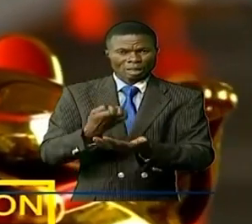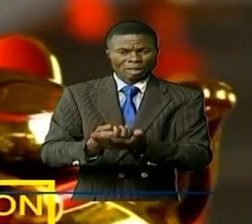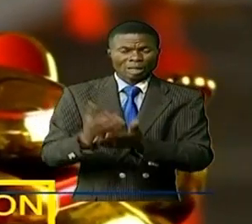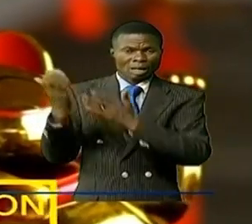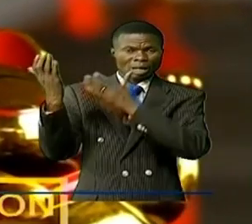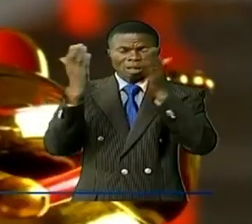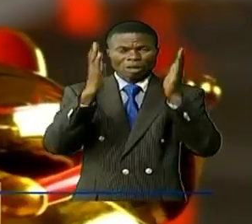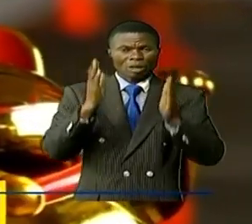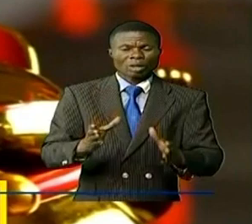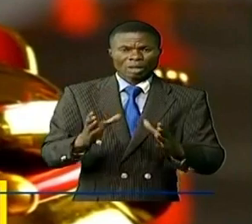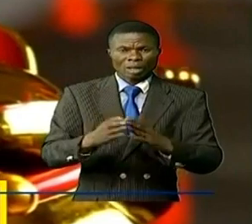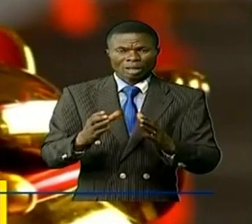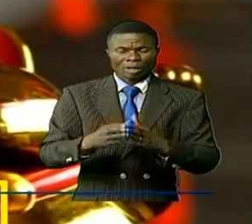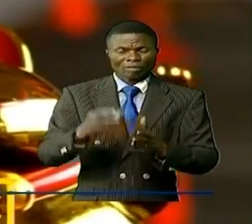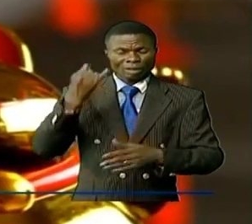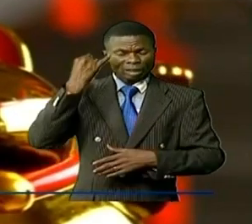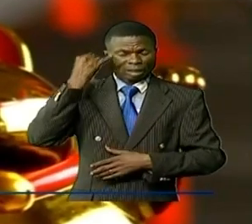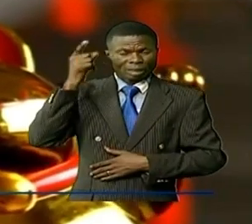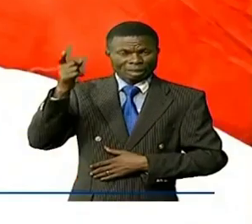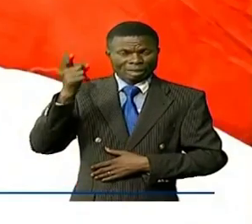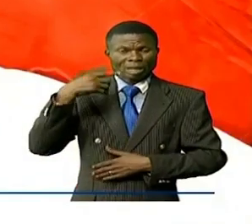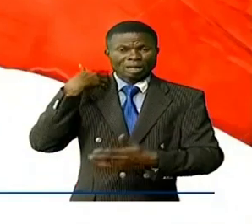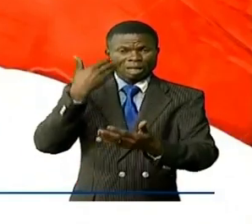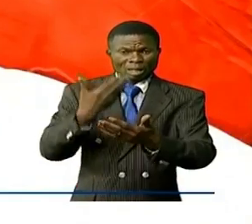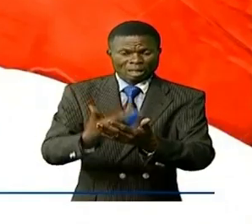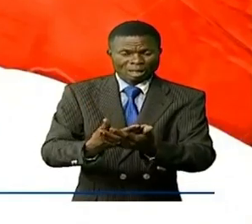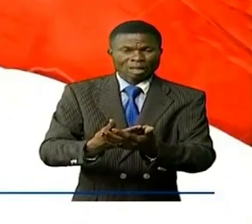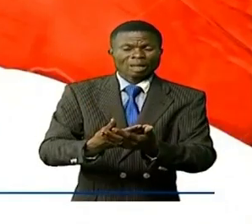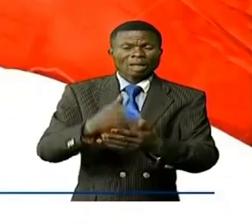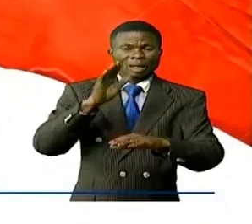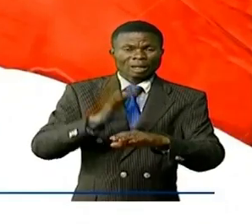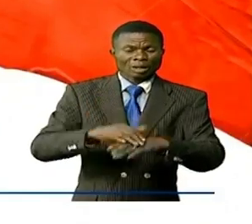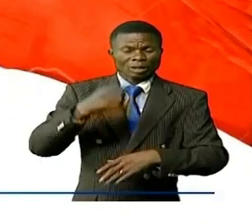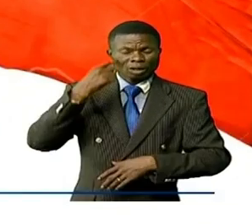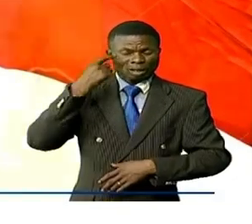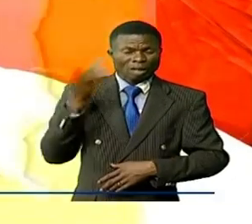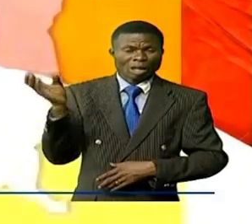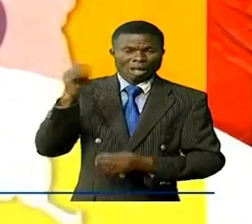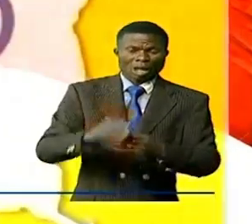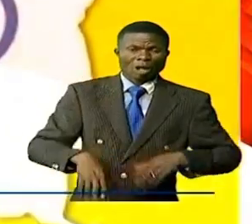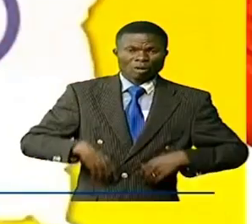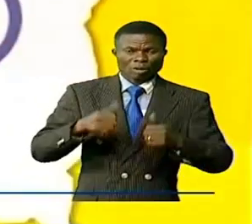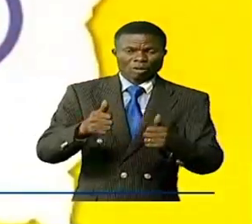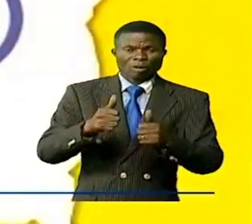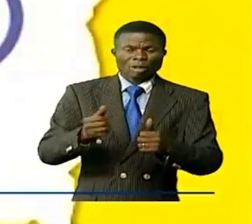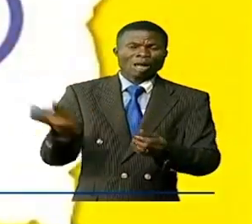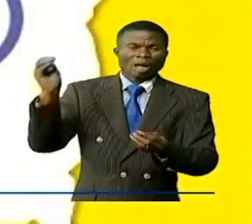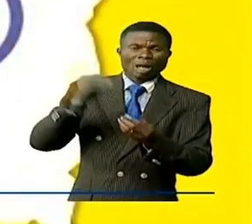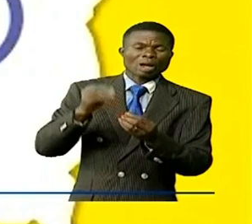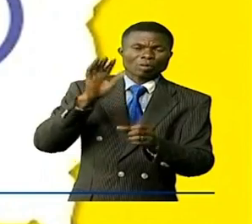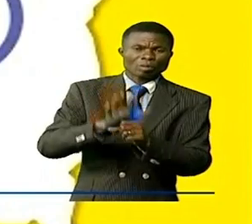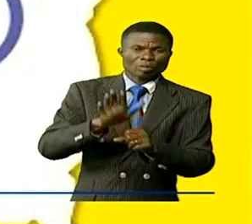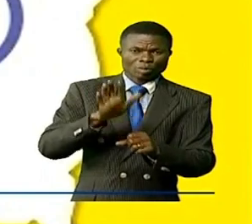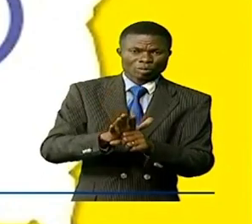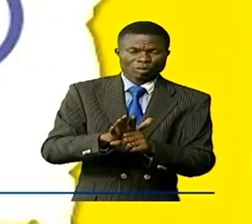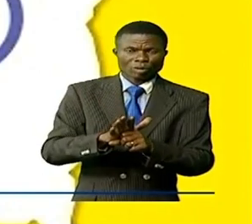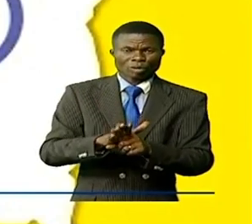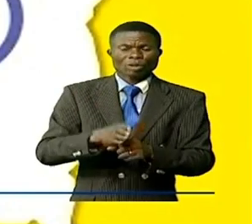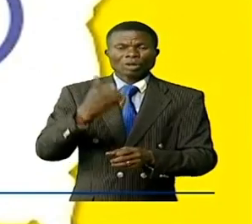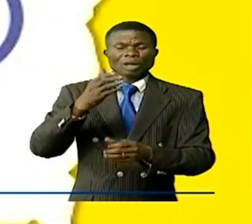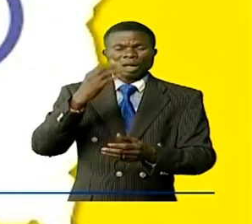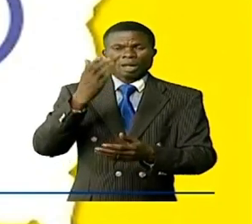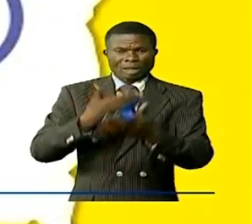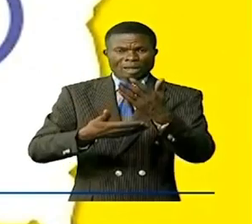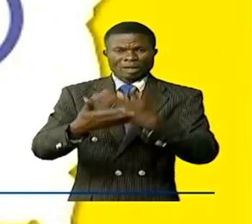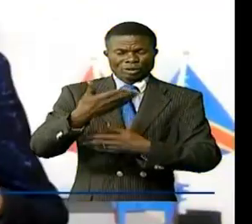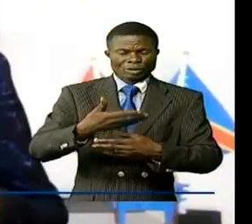commerciaux avec l'Inde. Son arrivée en Chine revitalisera et intensifiera certainement les échanges entre les